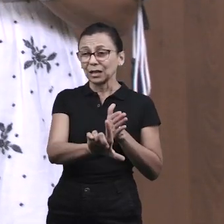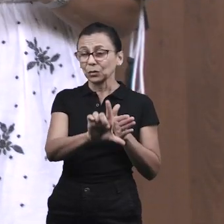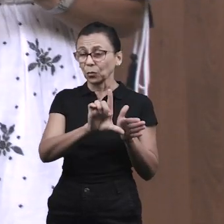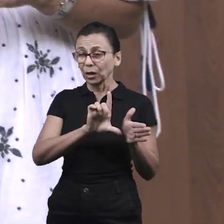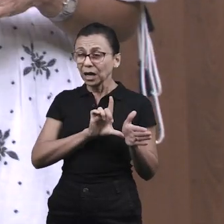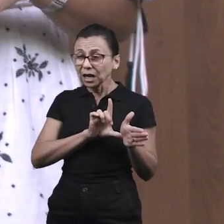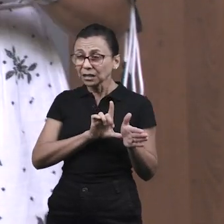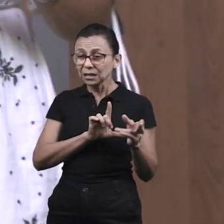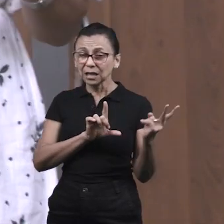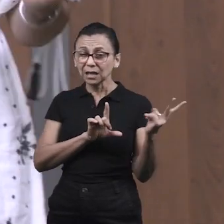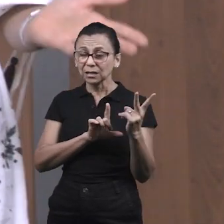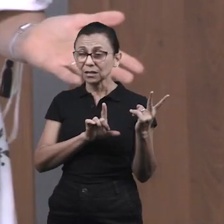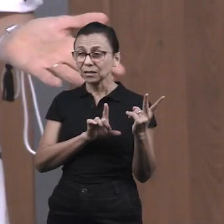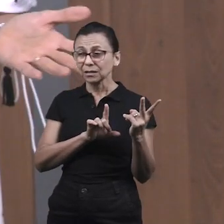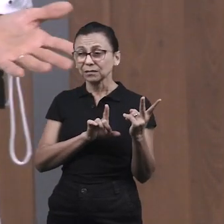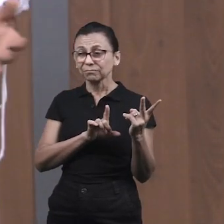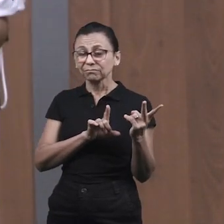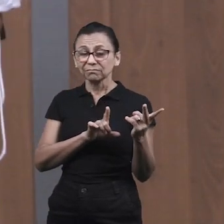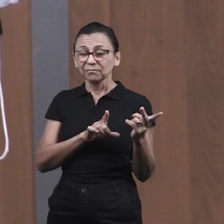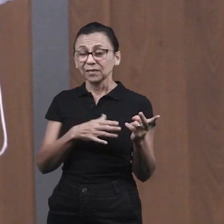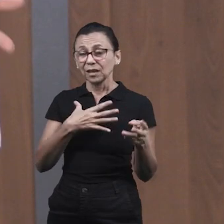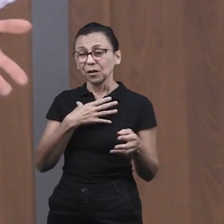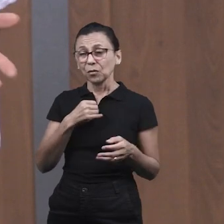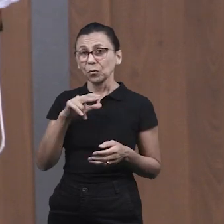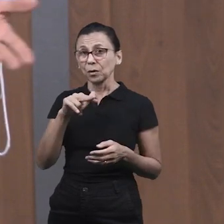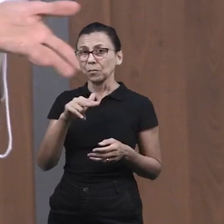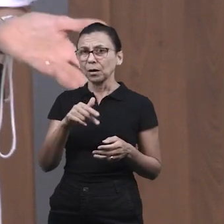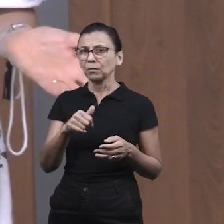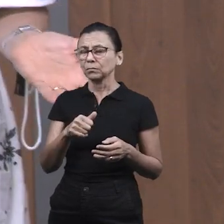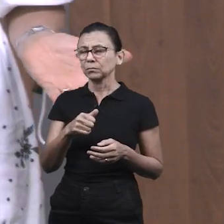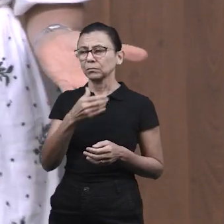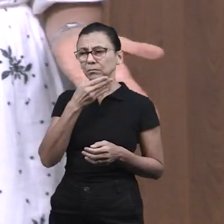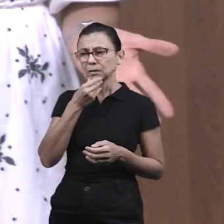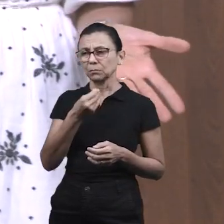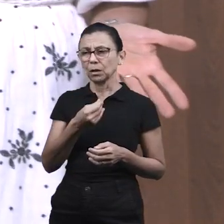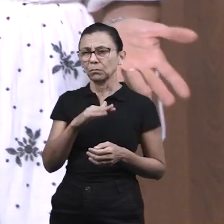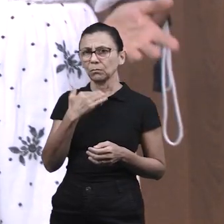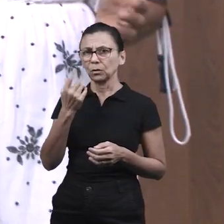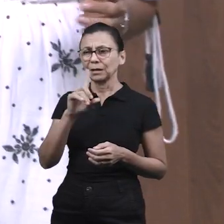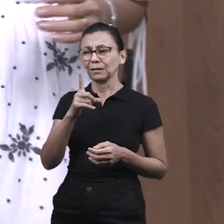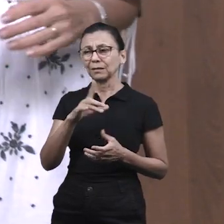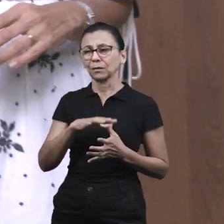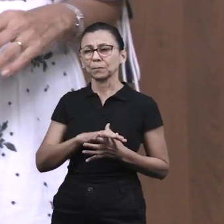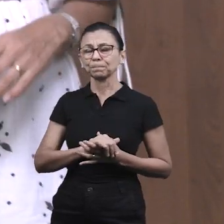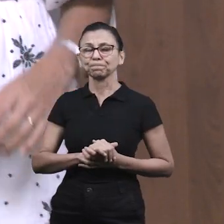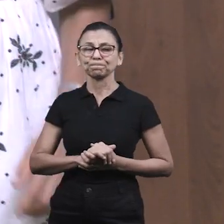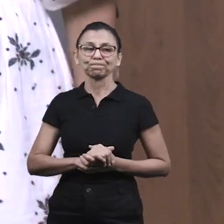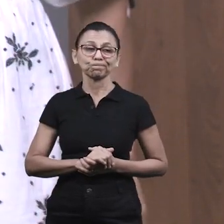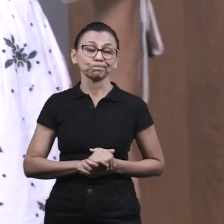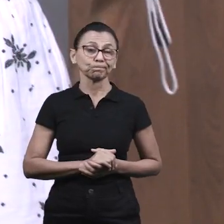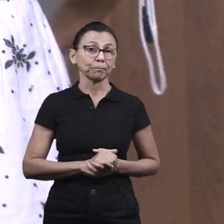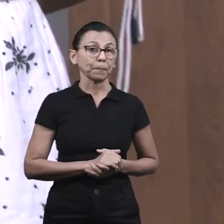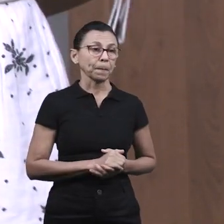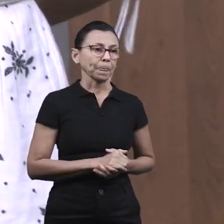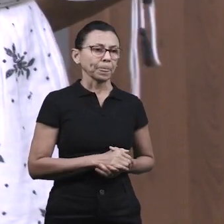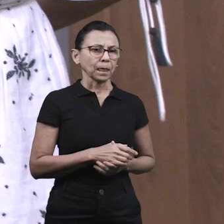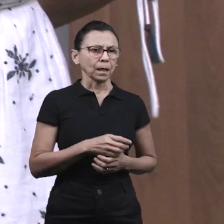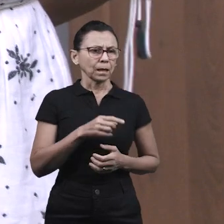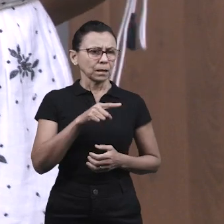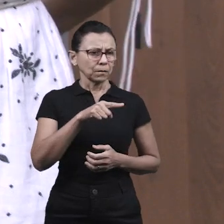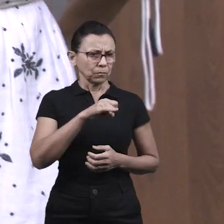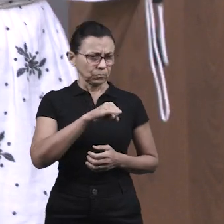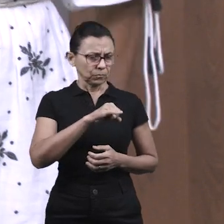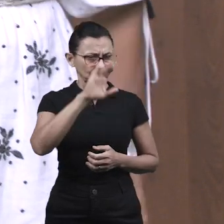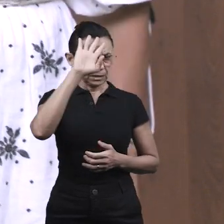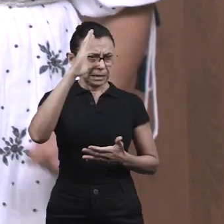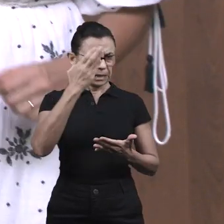que tout était perdu. Lazare était mort. Qu'est-ce qu'on pouvait faire maintenant? Mais Jésus leur a regardé et a dit, si vous croyez, vous allez voir la